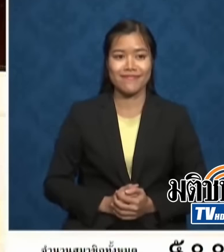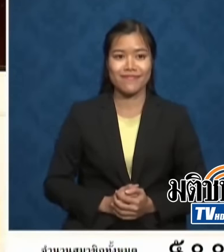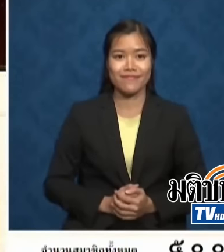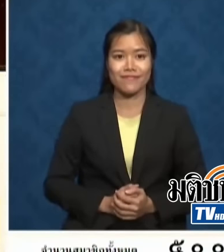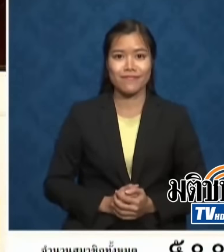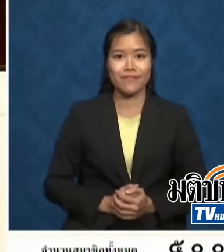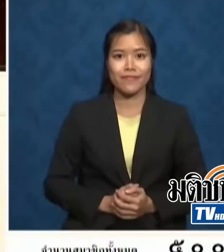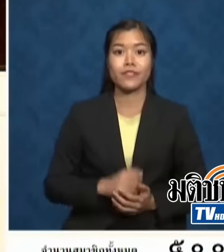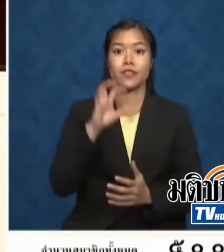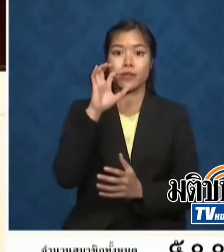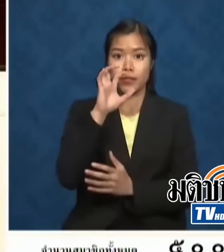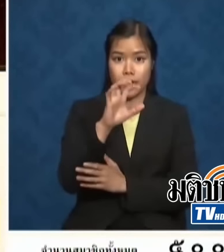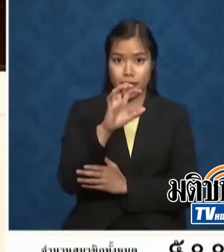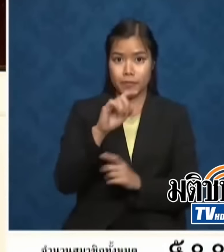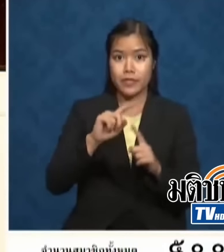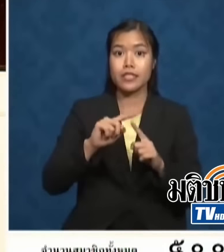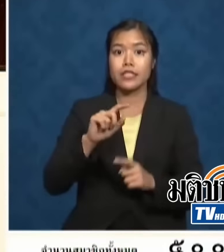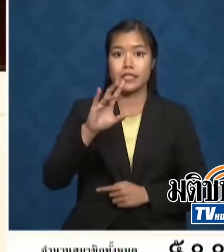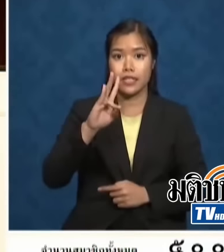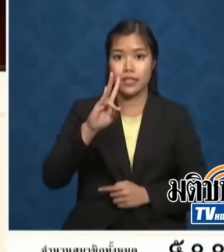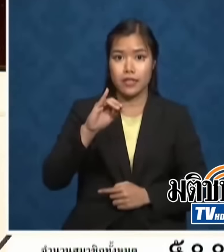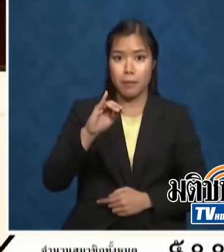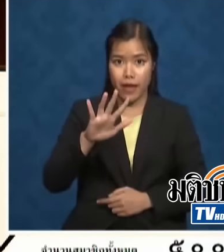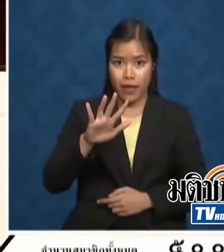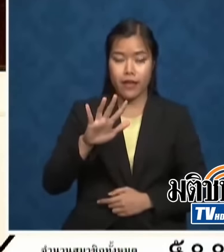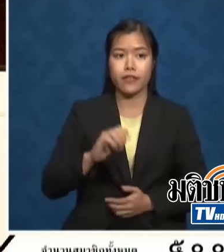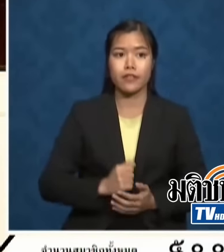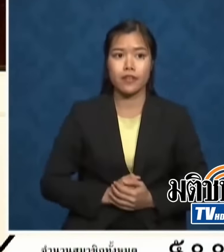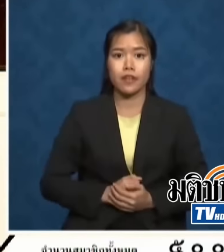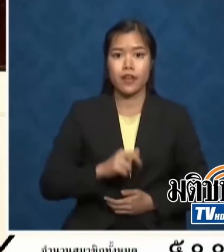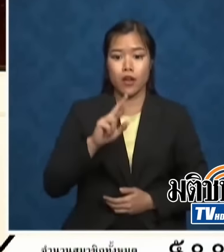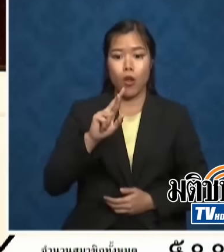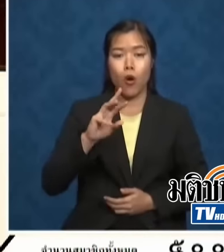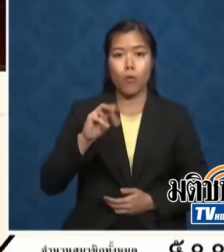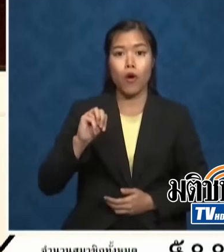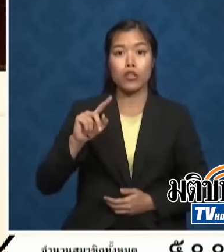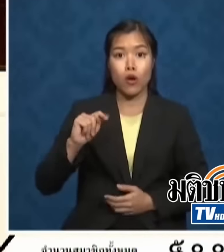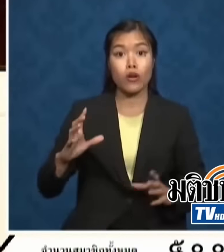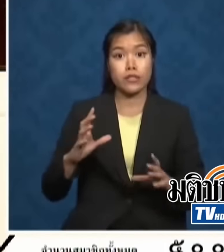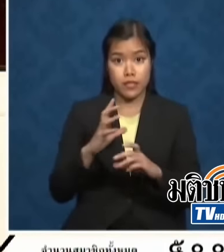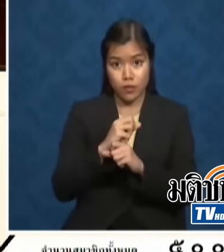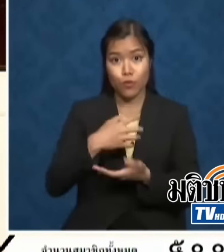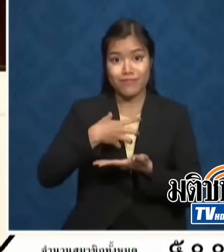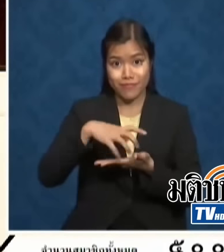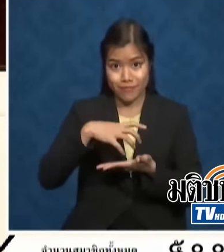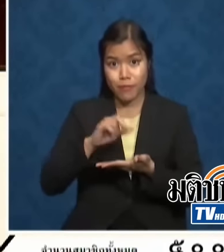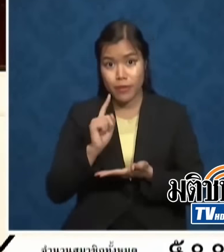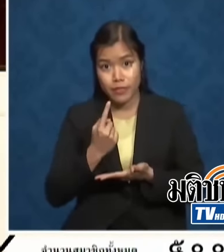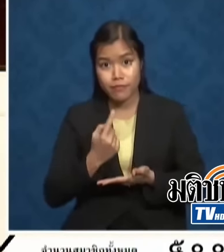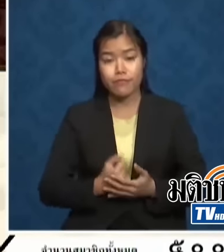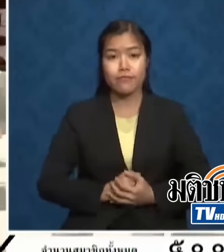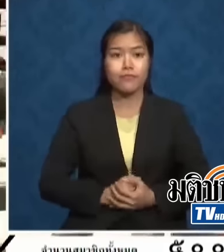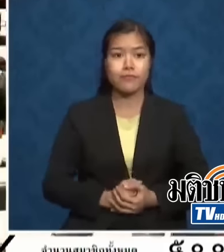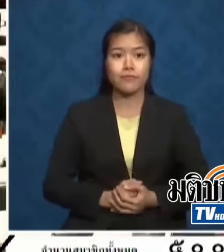ตามข้อบังคับข้อ75นะครับท่านรัฐมนตรีจะสรุปอีกครั้งไหมครับ